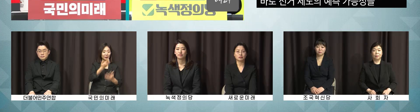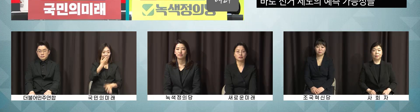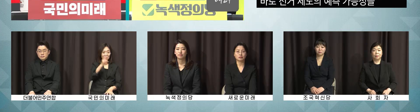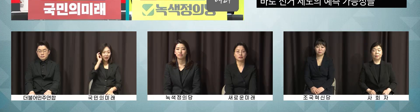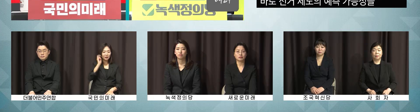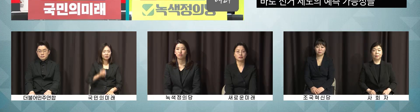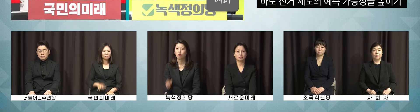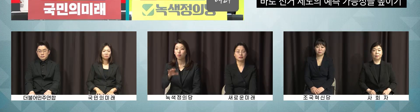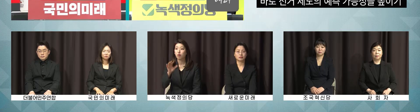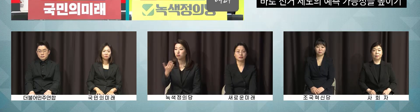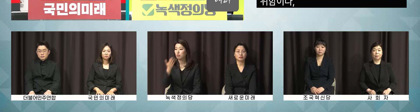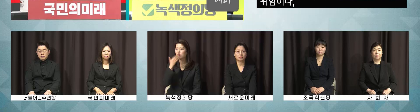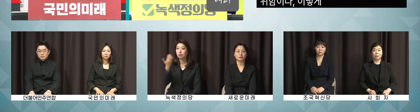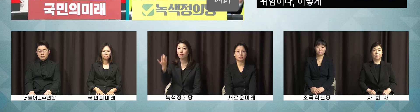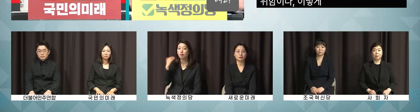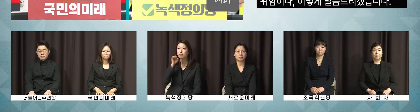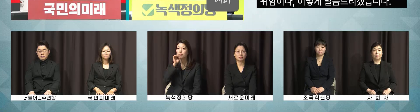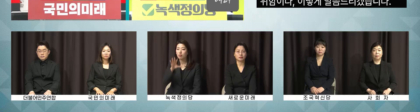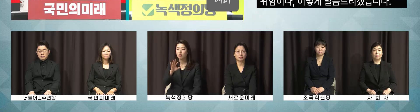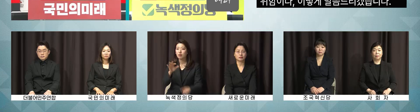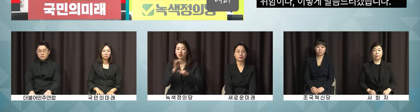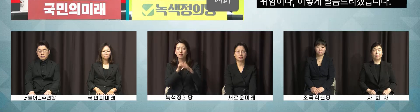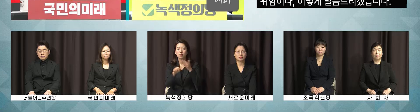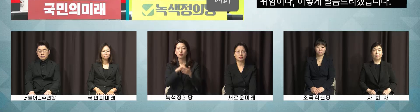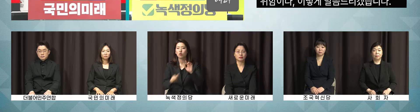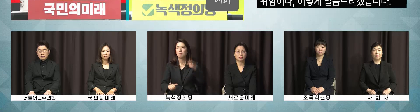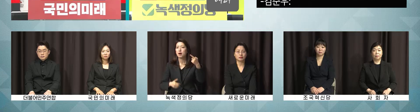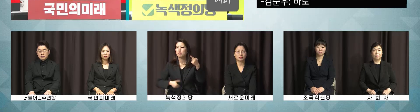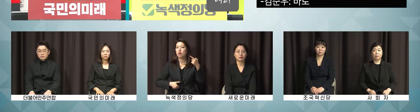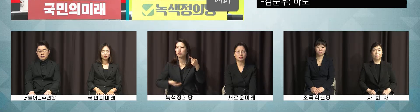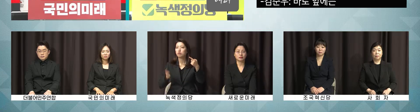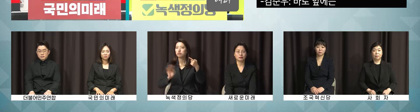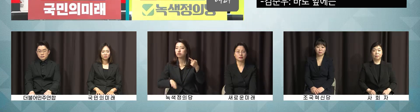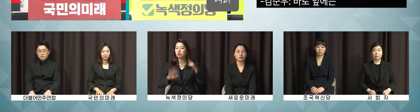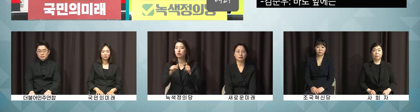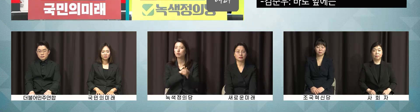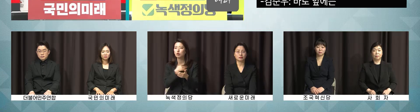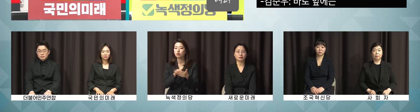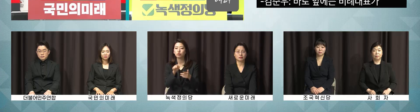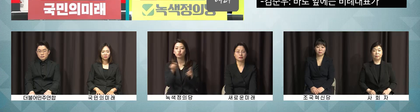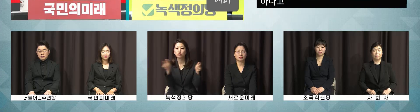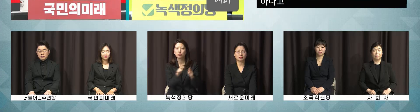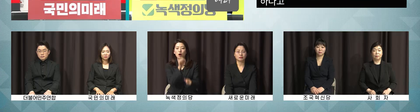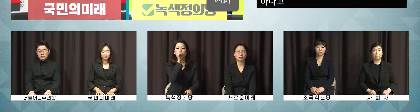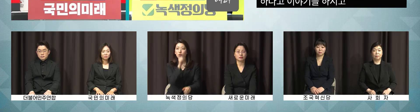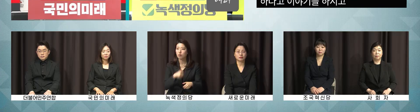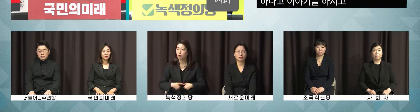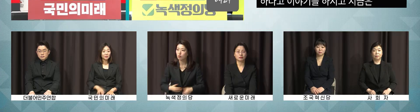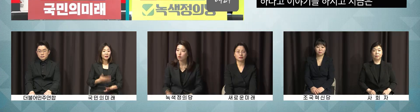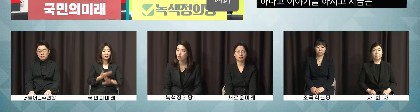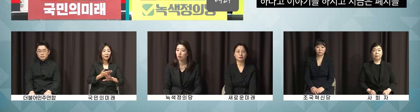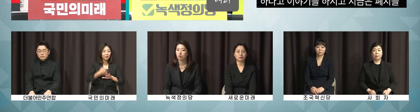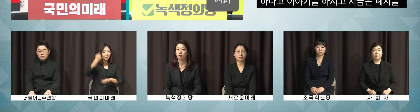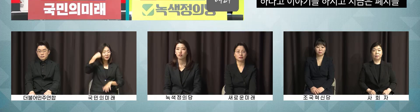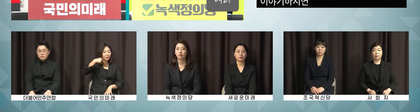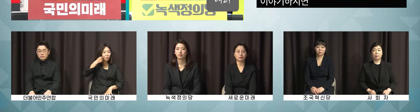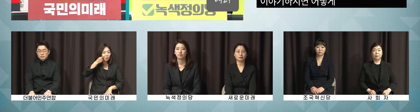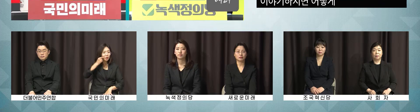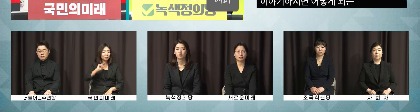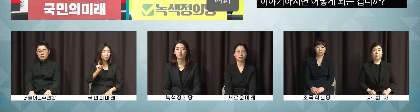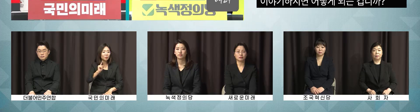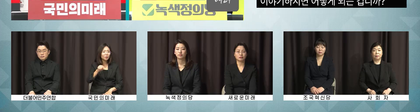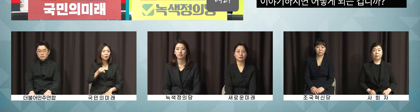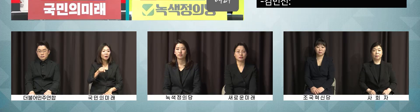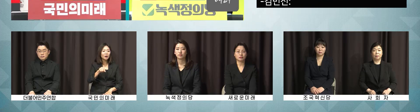이렇게 아니 바로 말씀드리겠습니다. 앞에 전에는 비례대표 100석이 필요하다고 얘기하고 지금은 폐지를 얘기하시면 어떻게 되는 겁니까? 그것의 차이를 못 느끼신다라고 하면